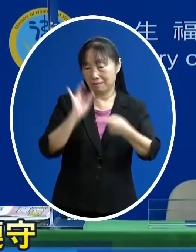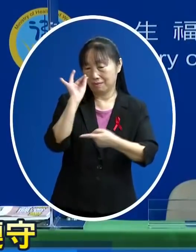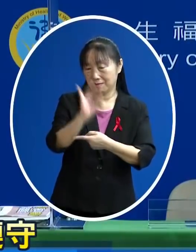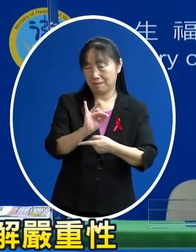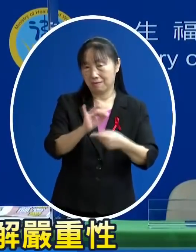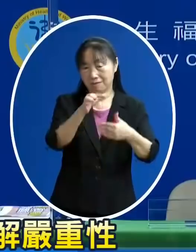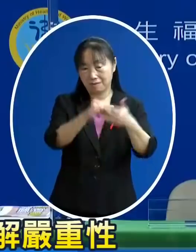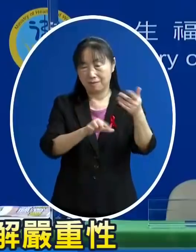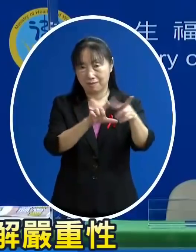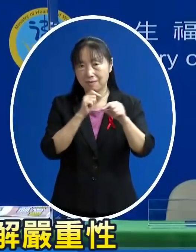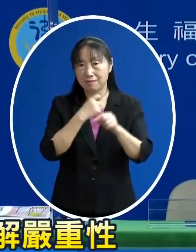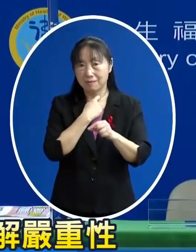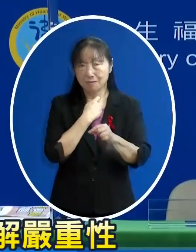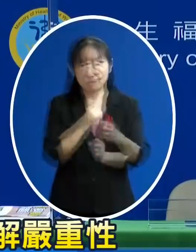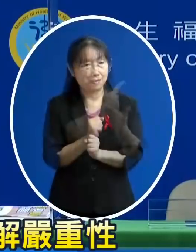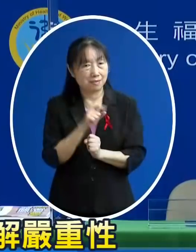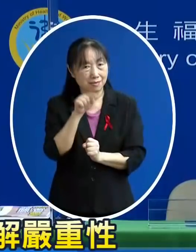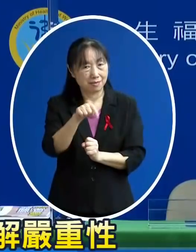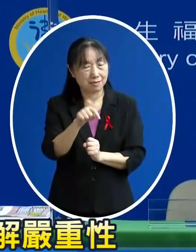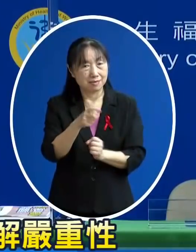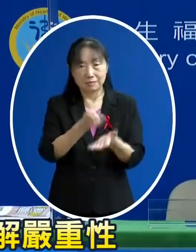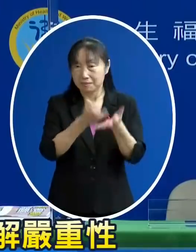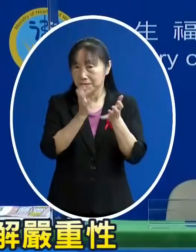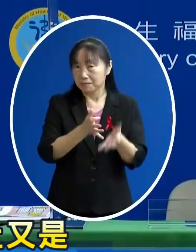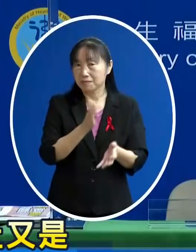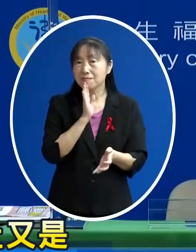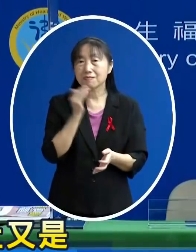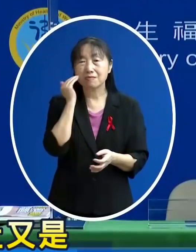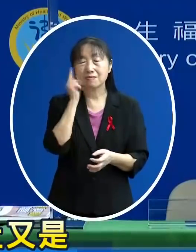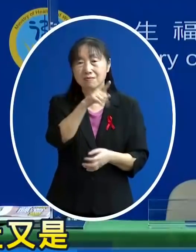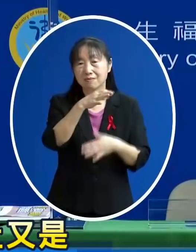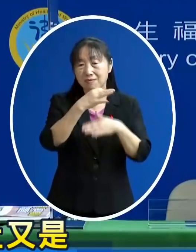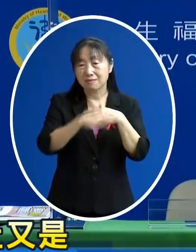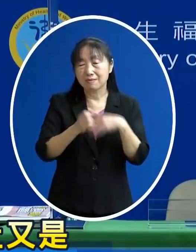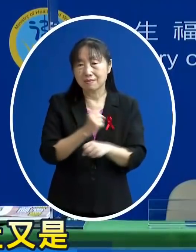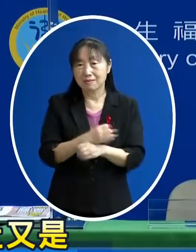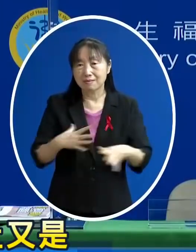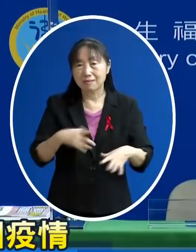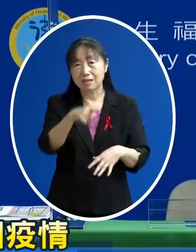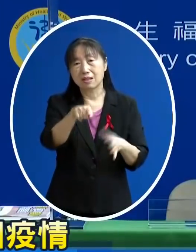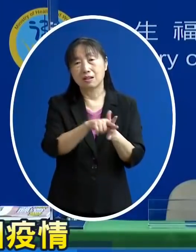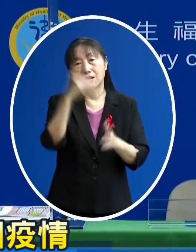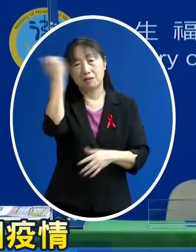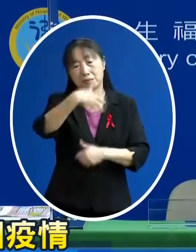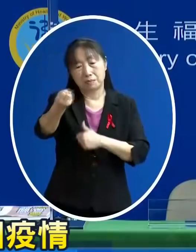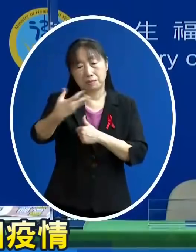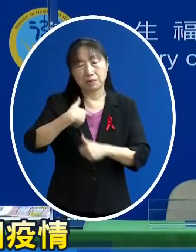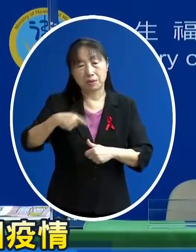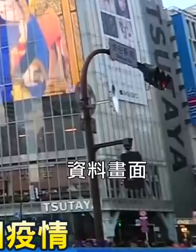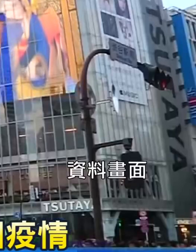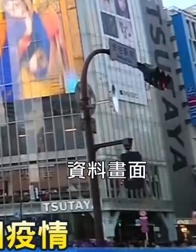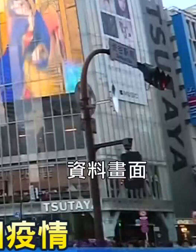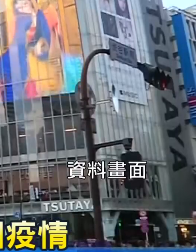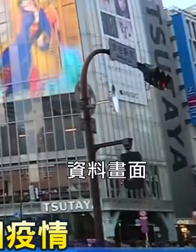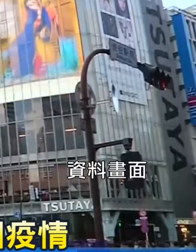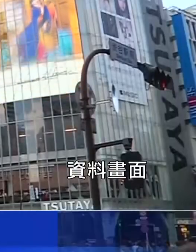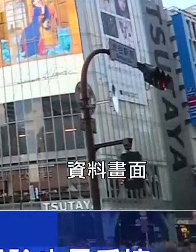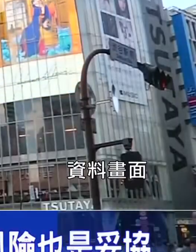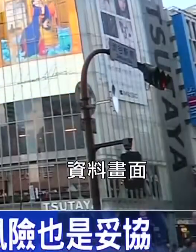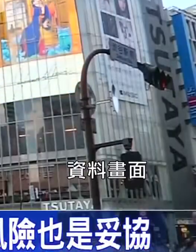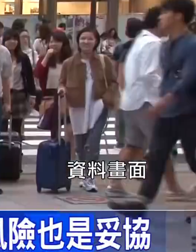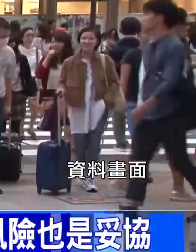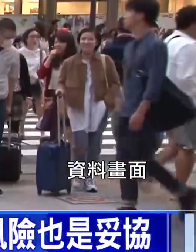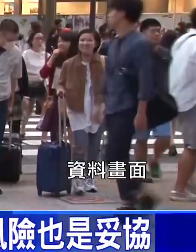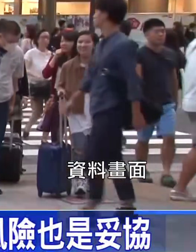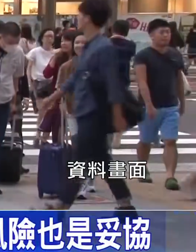守，也希望所有的国人都要了解严重性，万一落进来的话，马上又是几百个几千人的一个疫情。 面对日本成为继